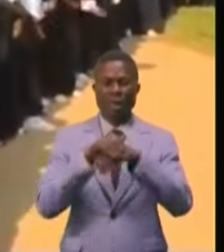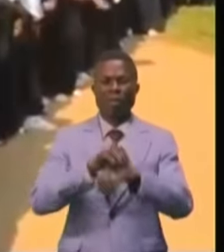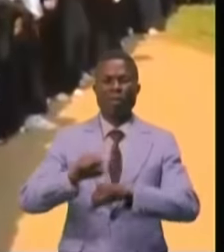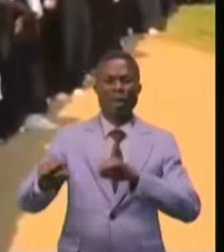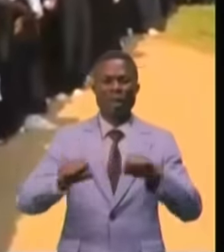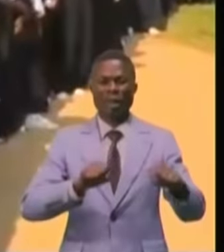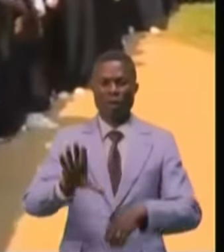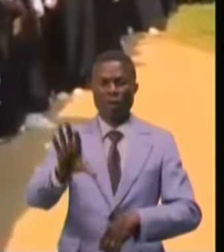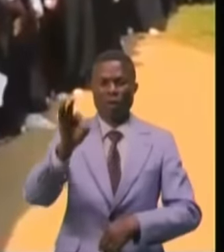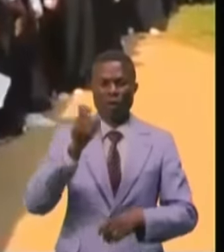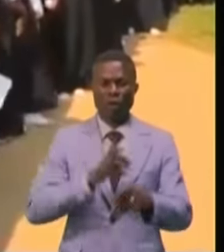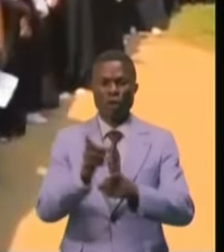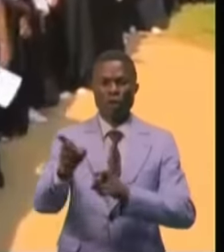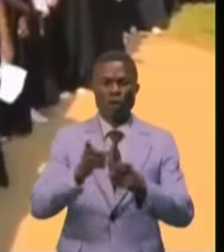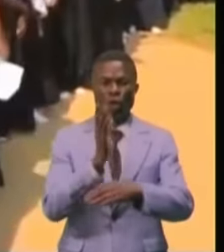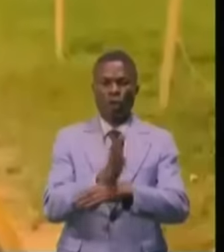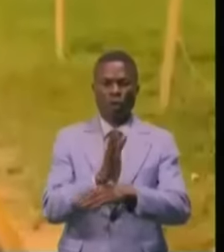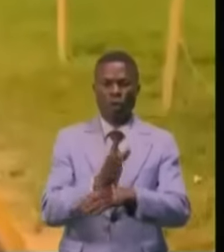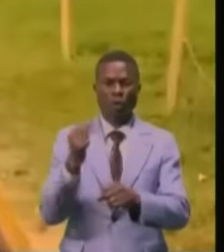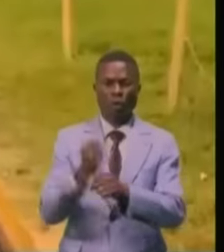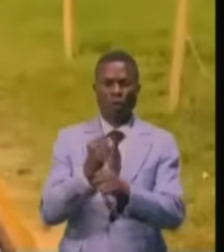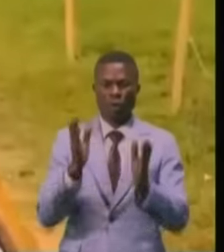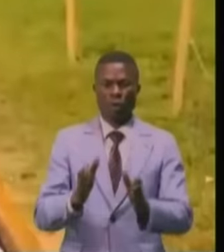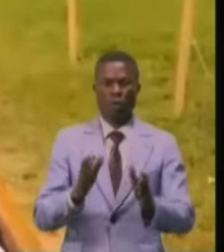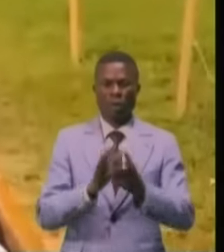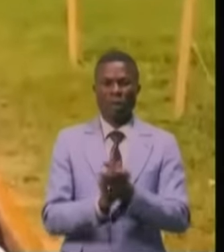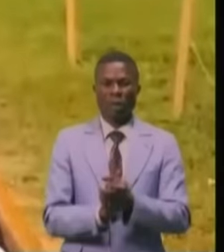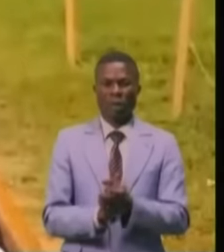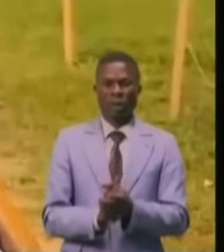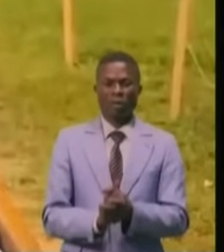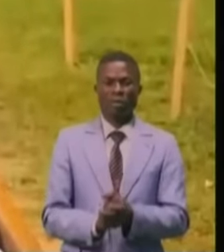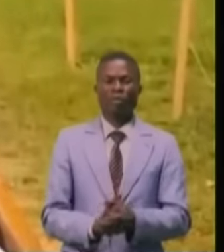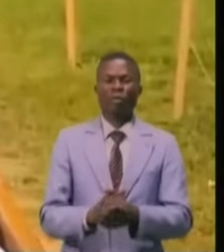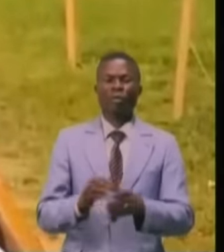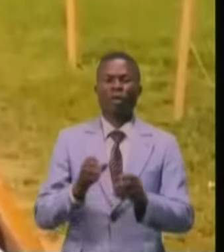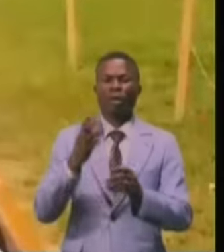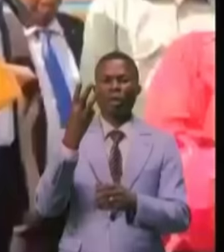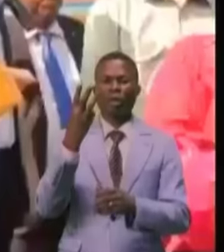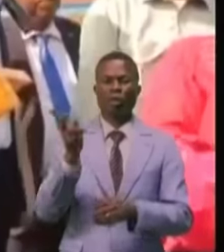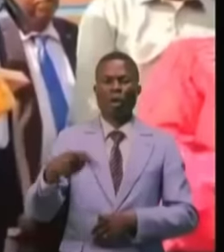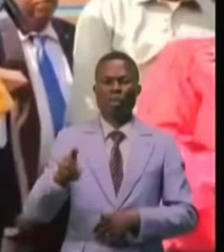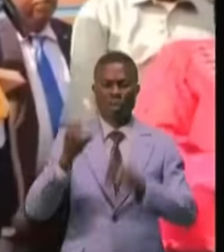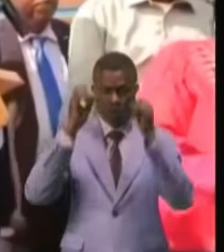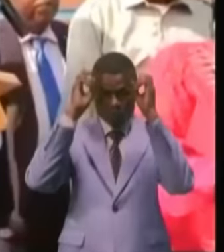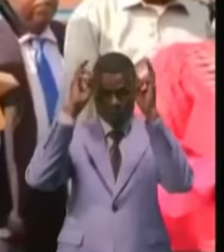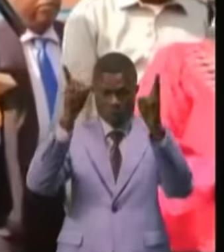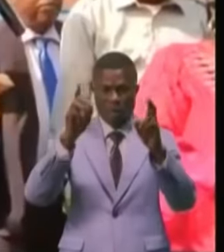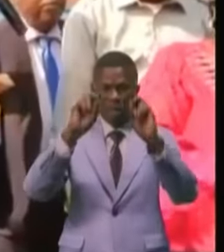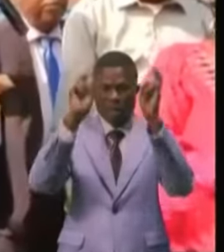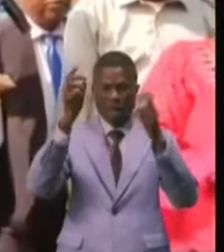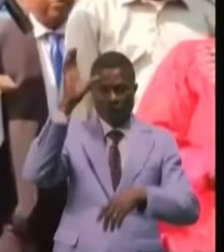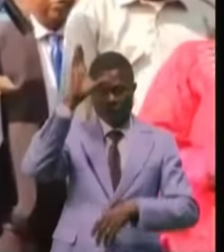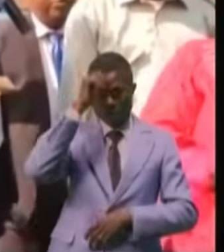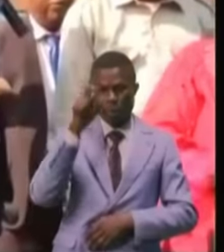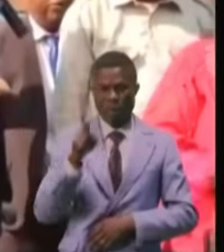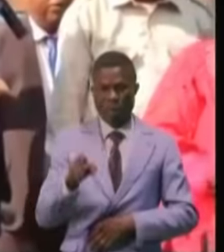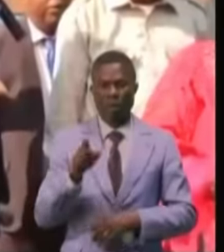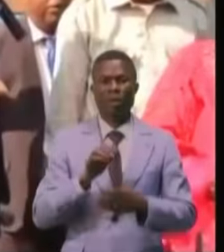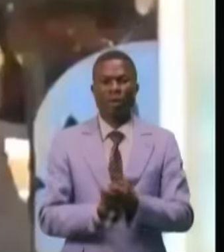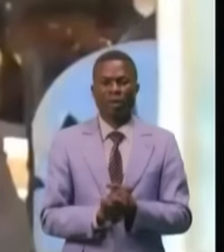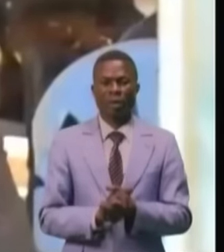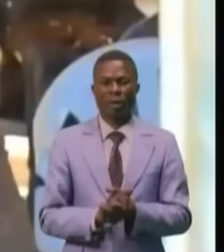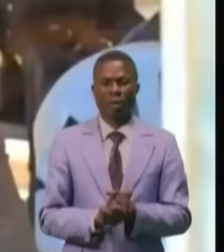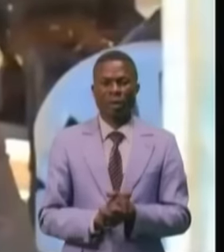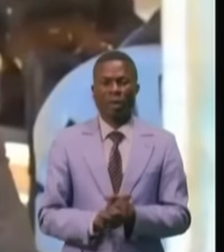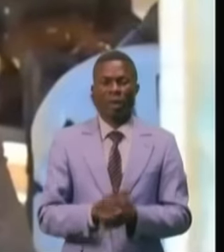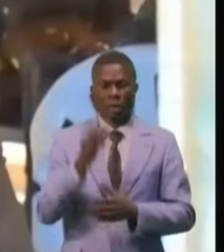et d'orientation scolaire et professionnelle de la SOSPI en sigle dans l'ensemble des trois provinces éducationnelles qui régorgent les Quiloud. Dans la province éducationnelle Quiloud 1, c'est